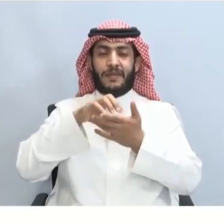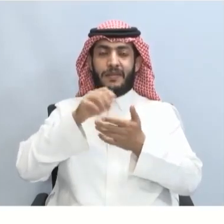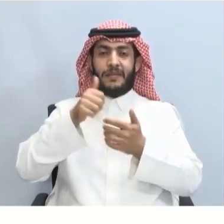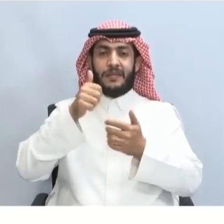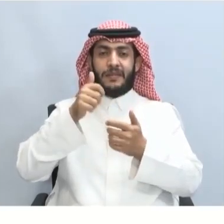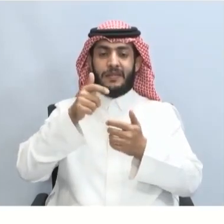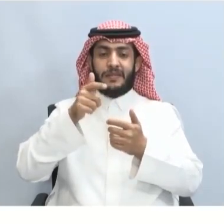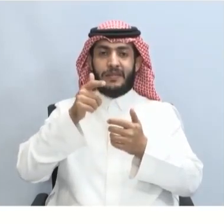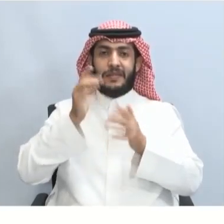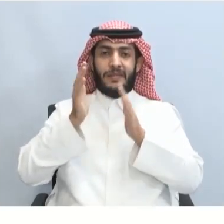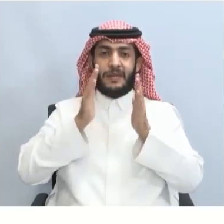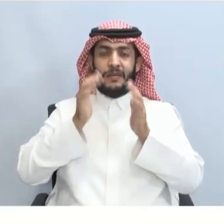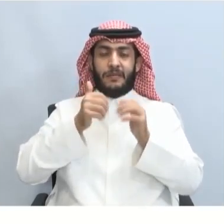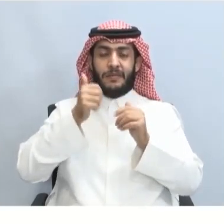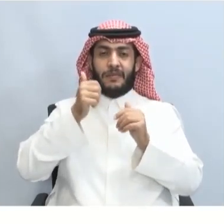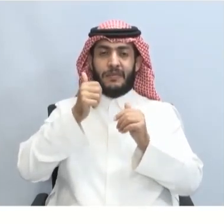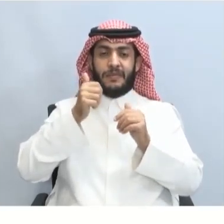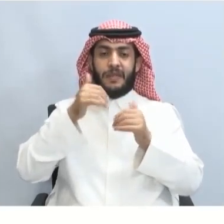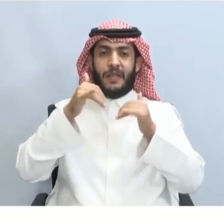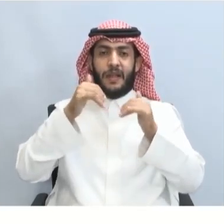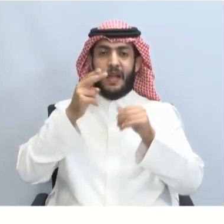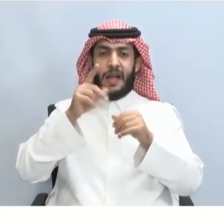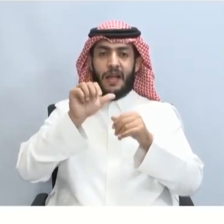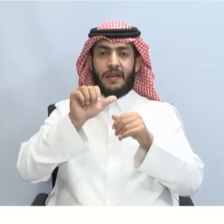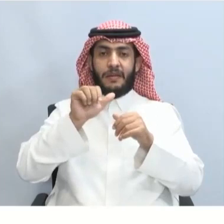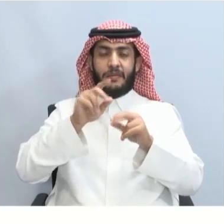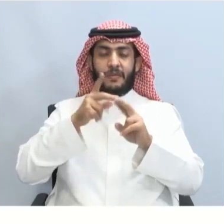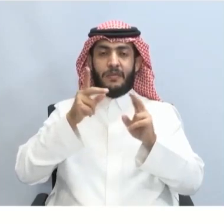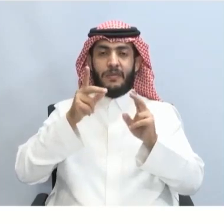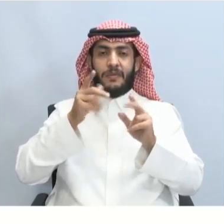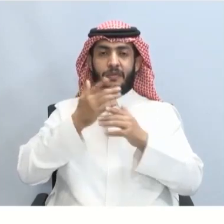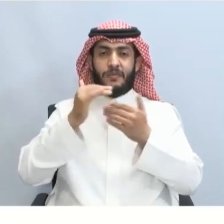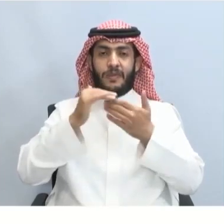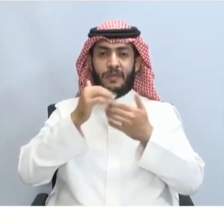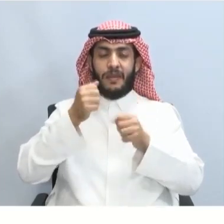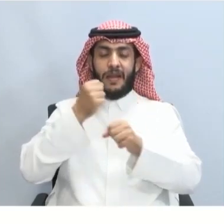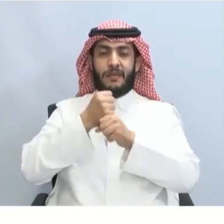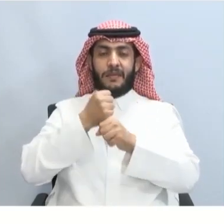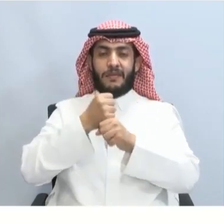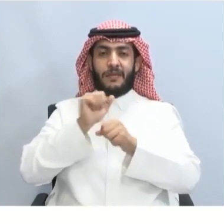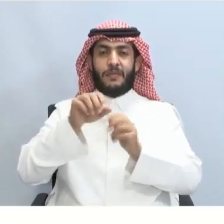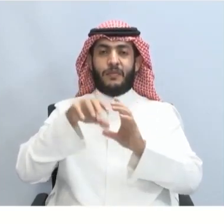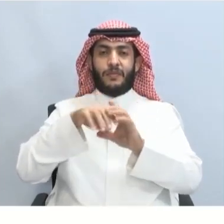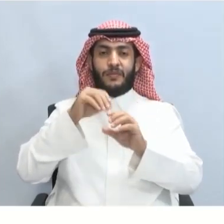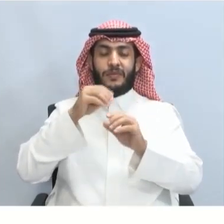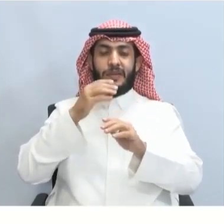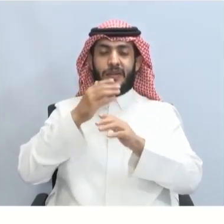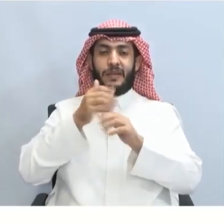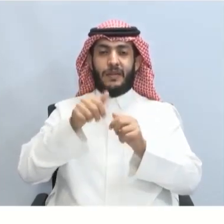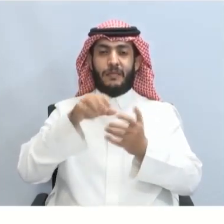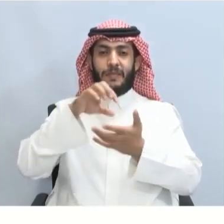الشريط الجانبي يحتوي على طرق عرض مختلفه لمساعدتك اثناء العمل على مشروعك في هذه